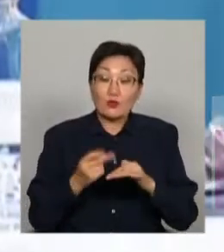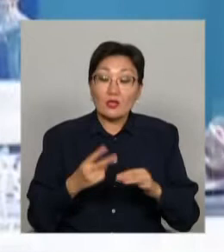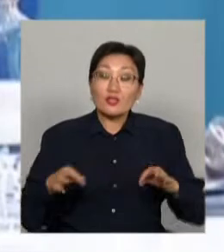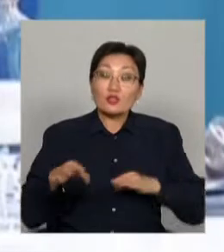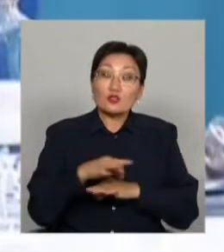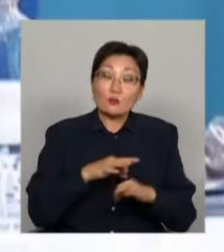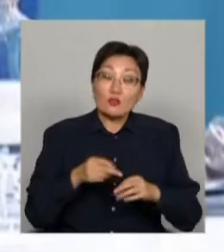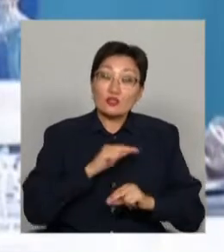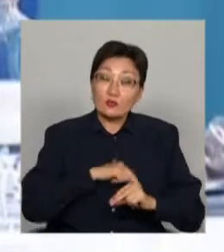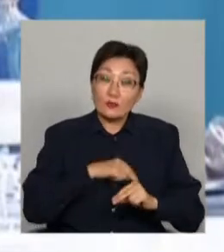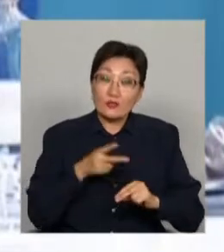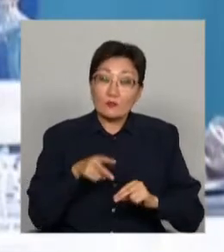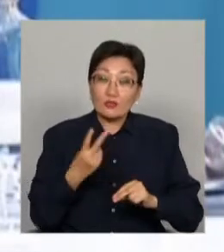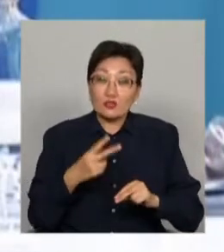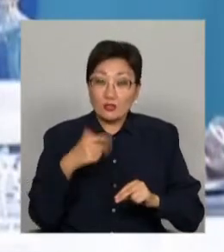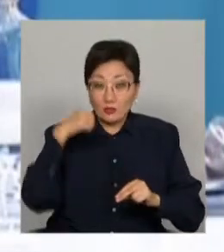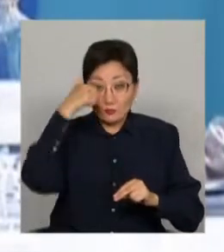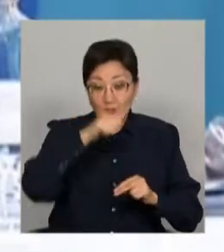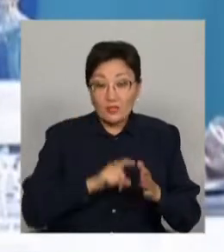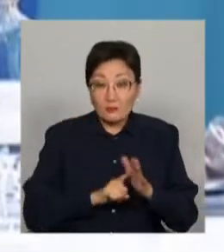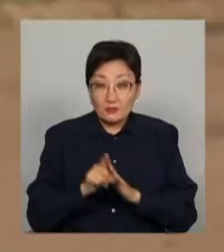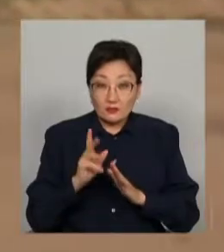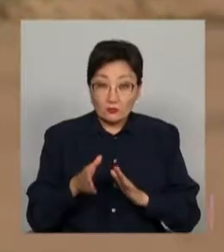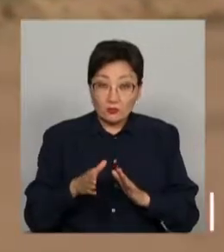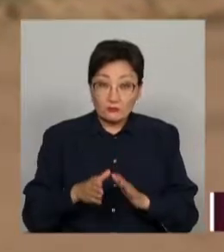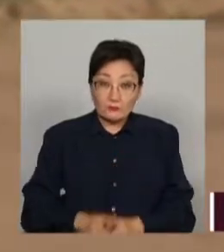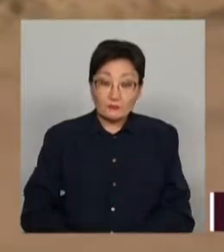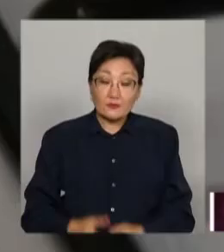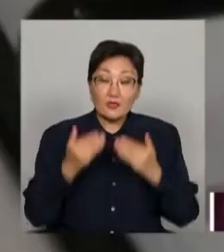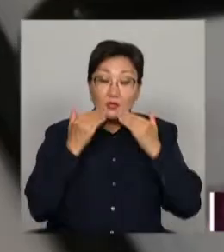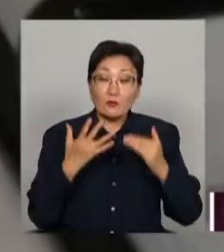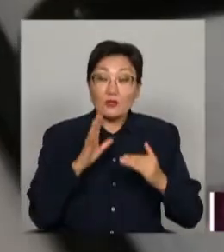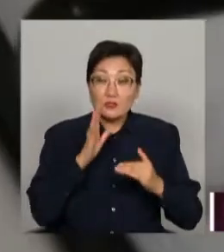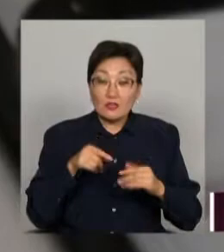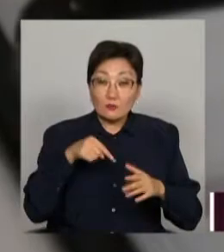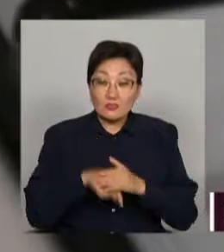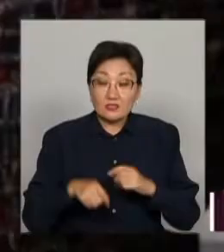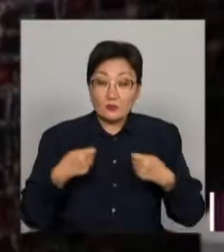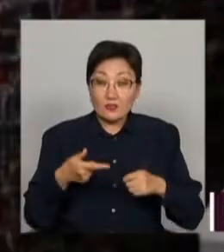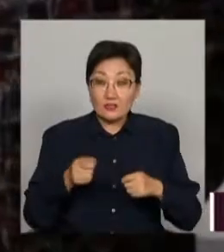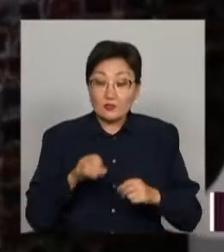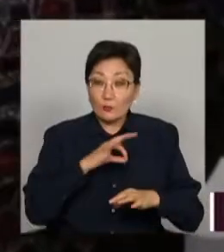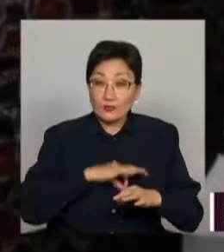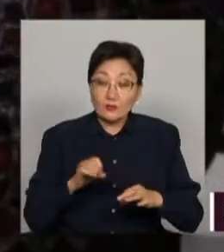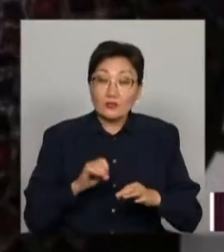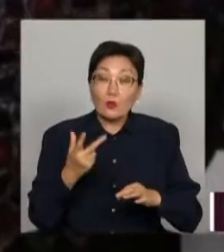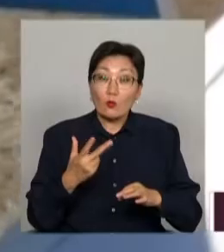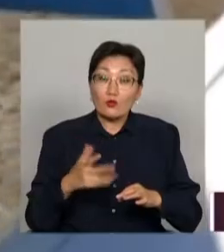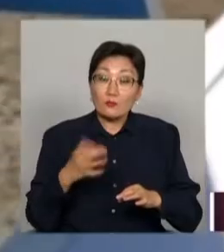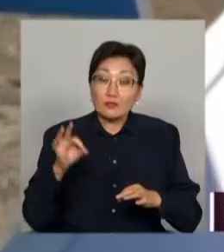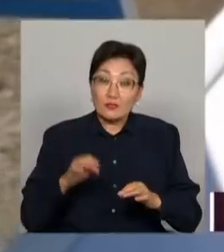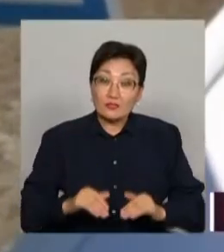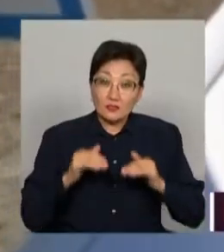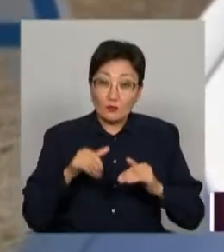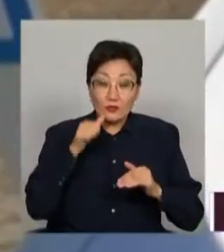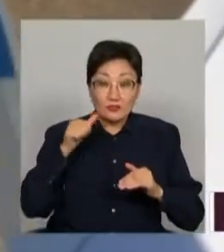бойынша жұмыстар 2023 жылы басталады. Соңғы 5 жылда ішкі нарықта газ тұтыну көлемі 35%-ға артқан.